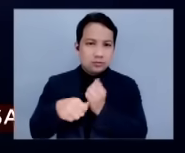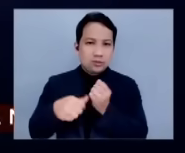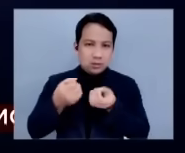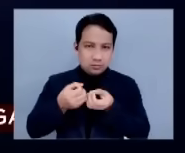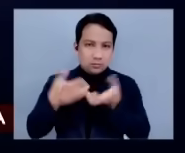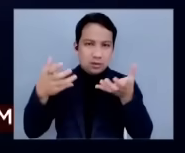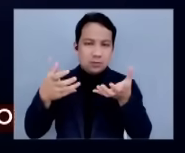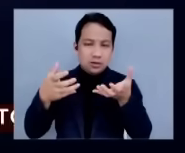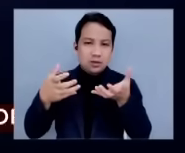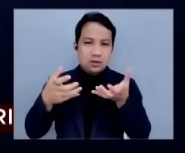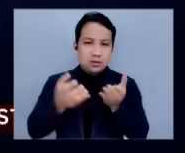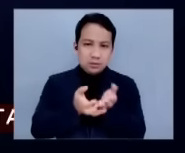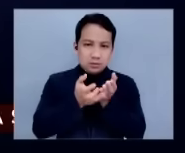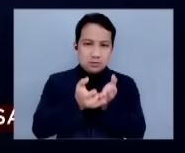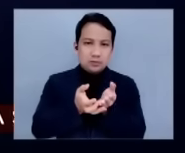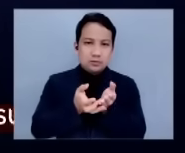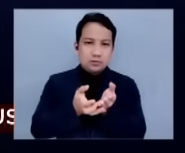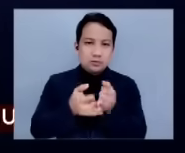main engine.